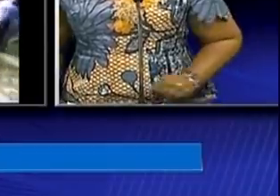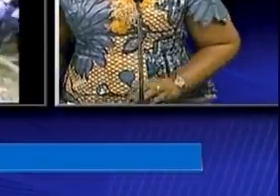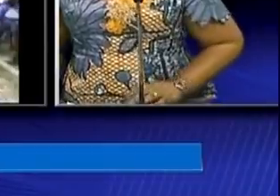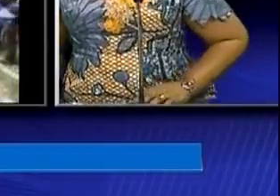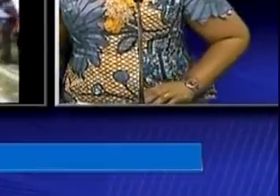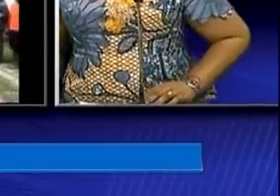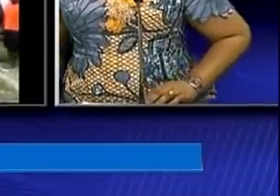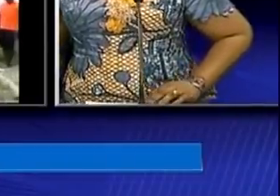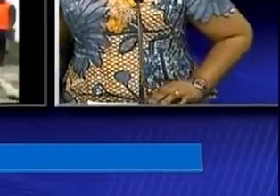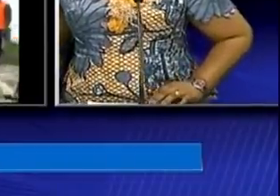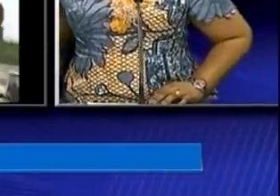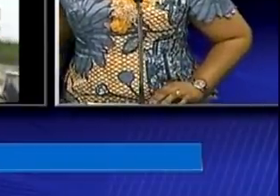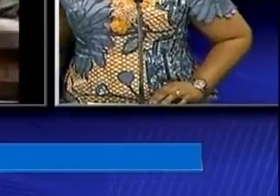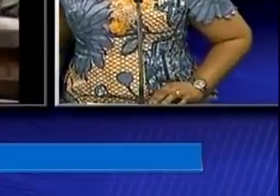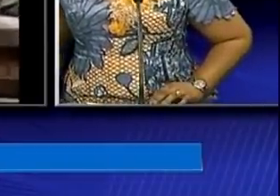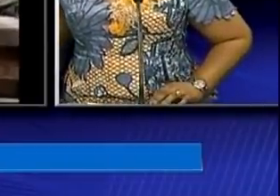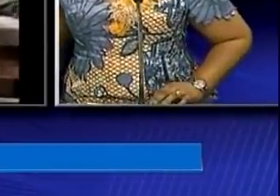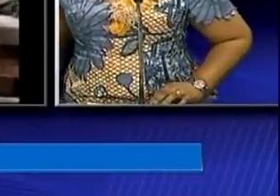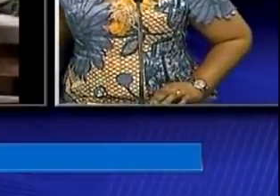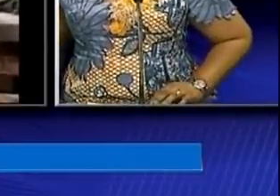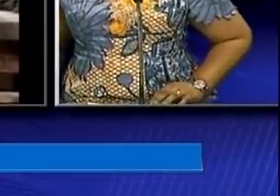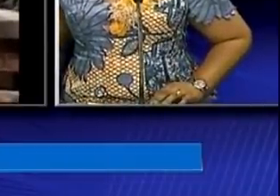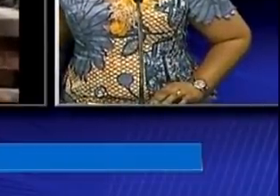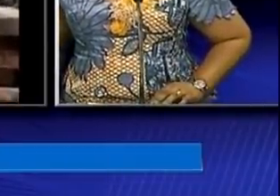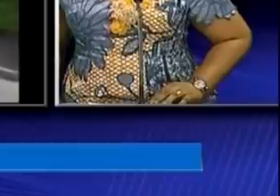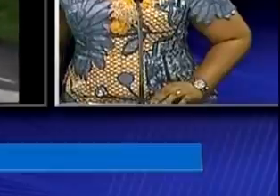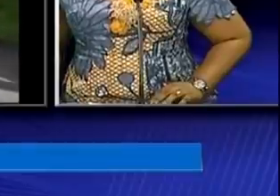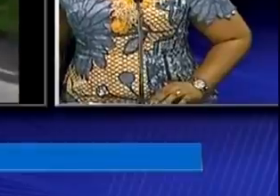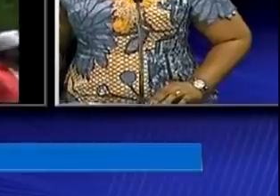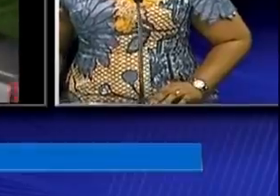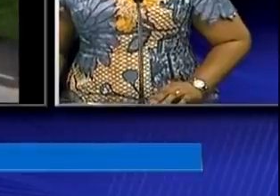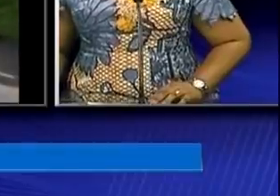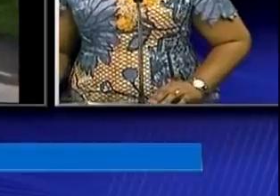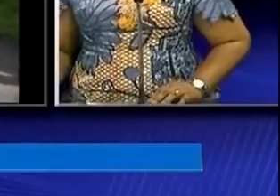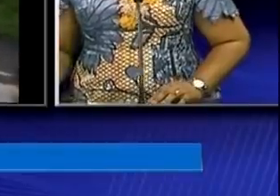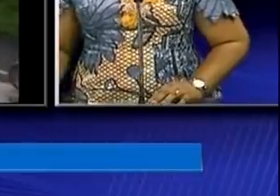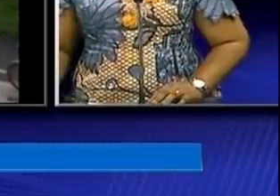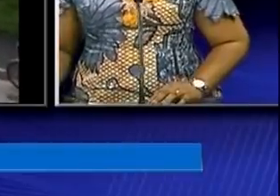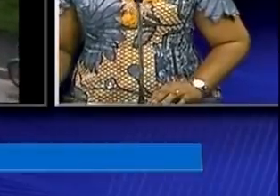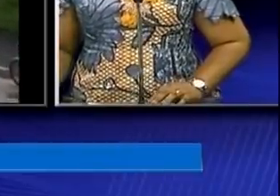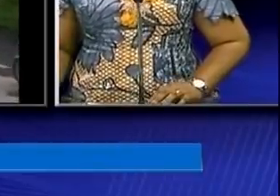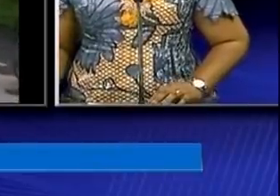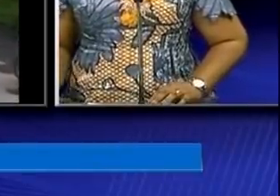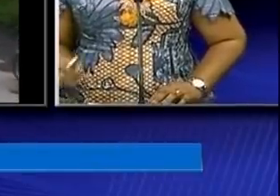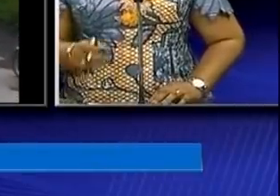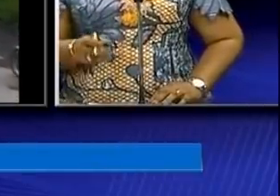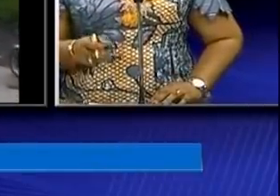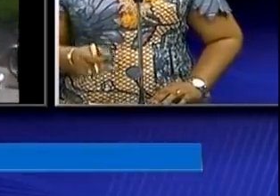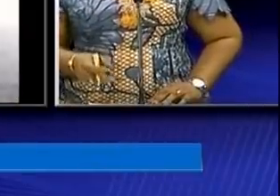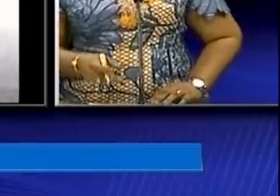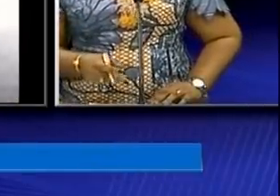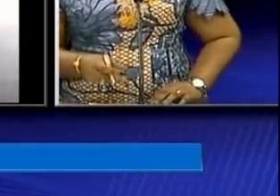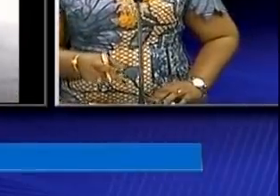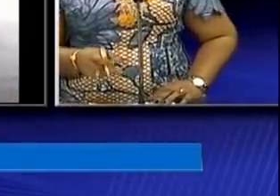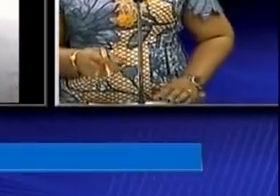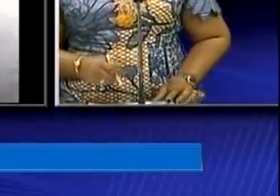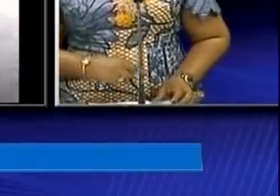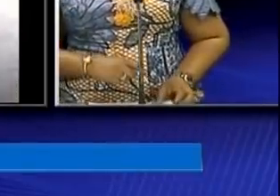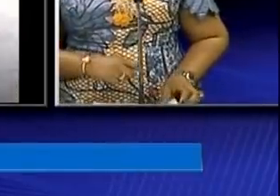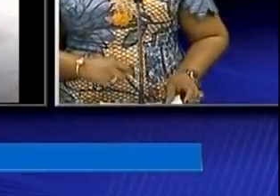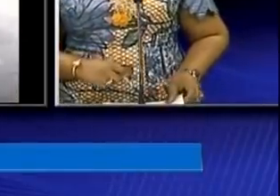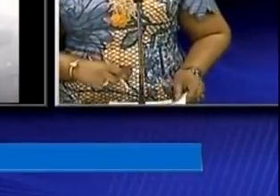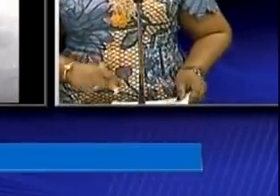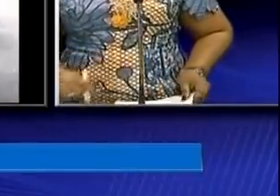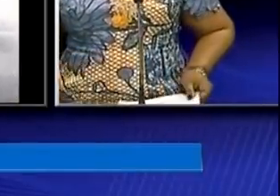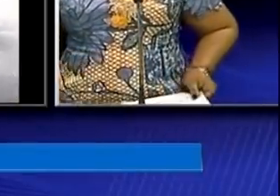écraser par un camion remorque, ce qui repose la question de la réglementation et du respect du code de la route dans les villes du